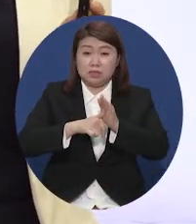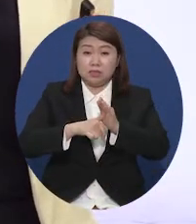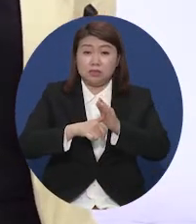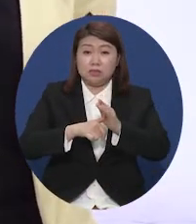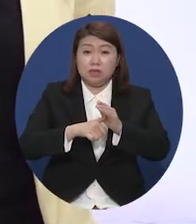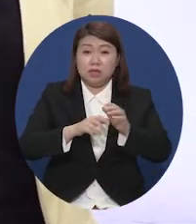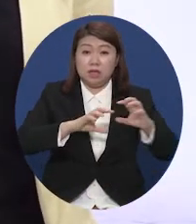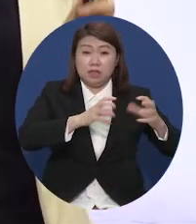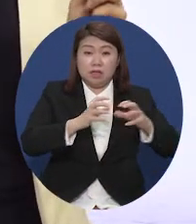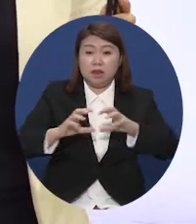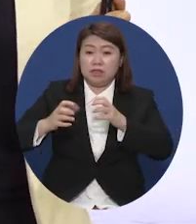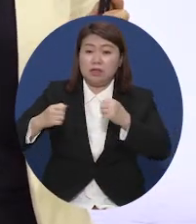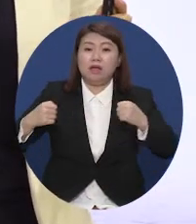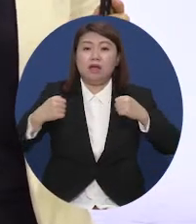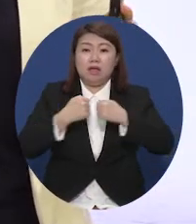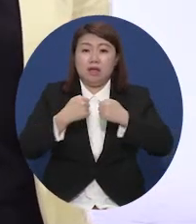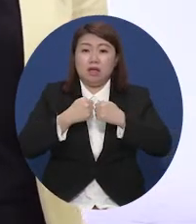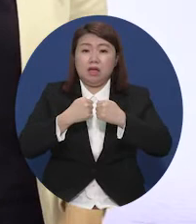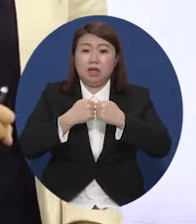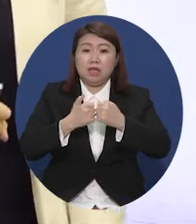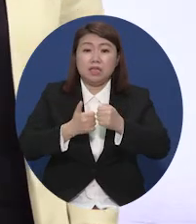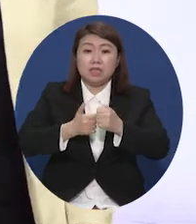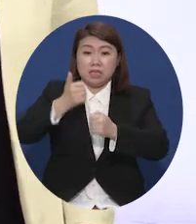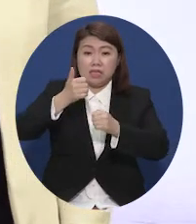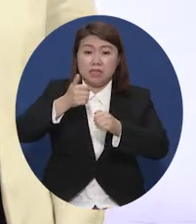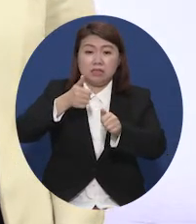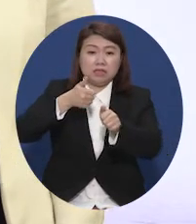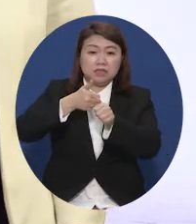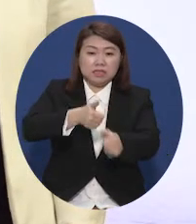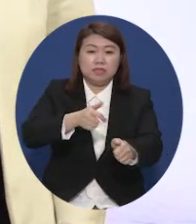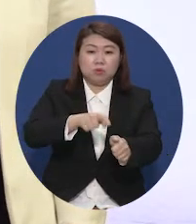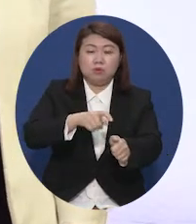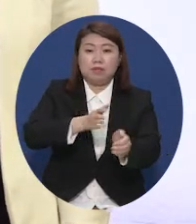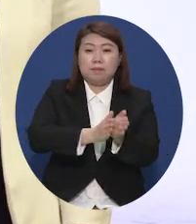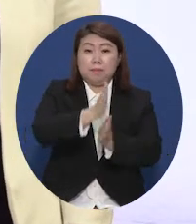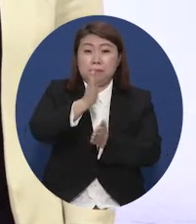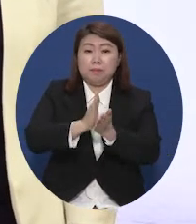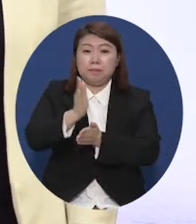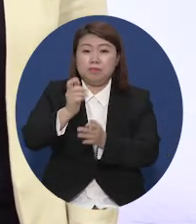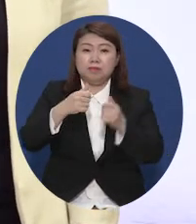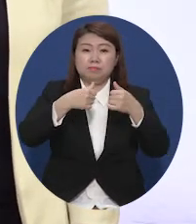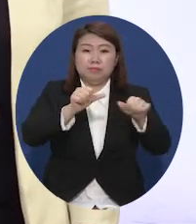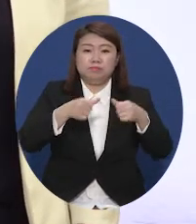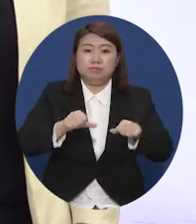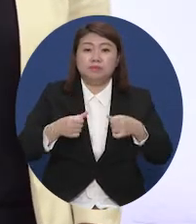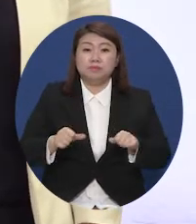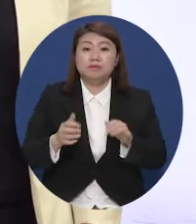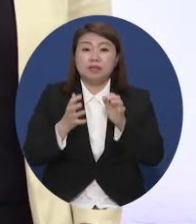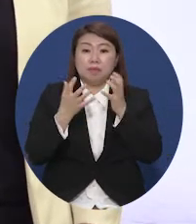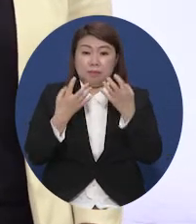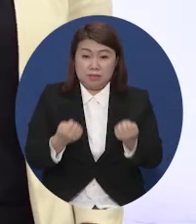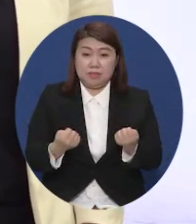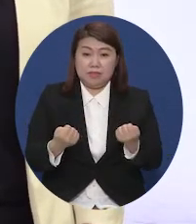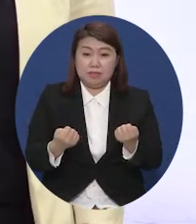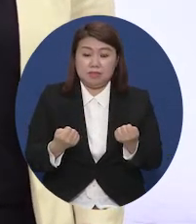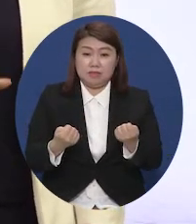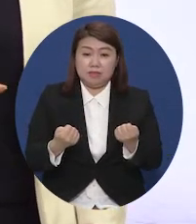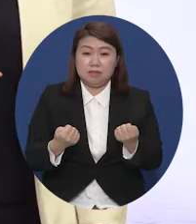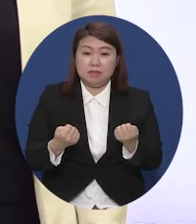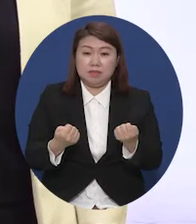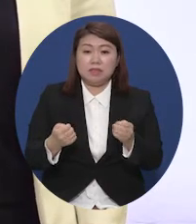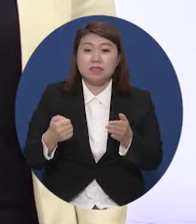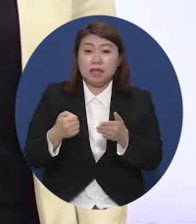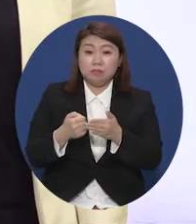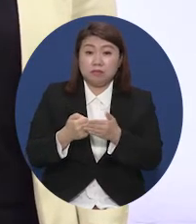전쟁을 하면 승전국이 패전국의 비석을 부수는 문화가 있었습니다 그래서 유적에 따라서 비석이 많이 발견되는 경우도 있고